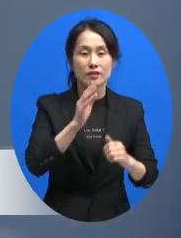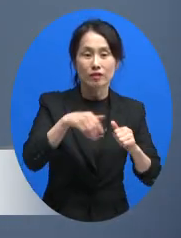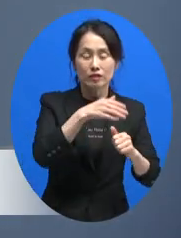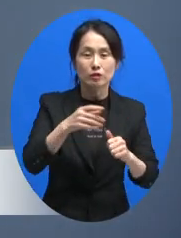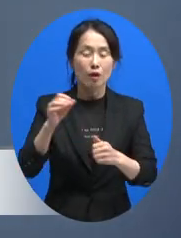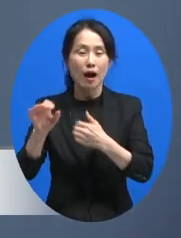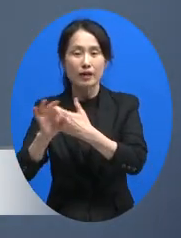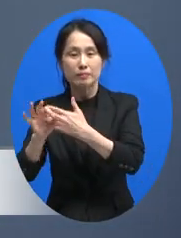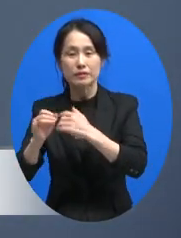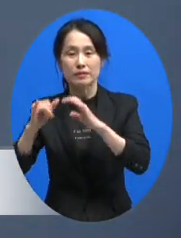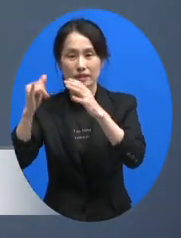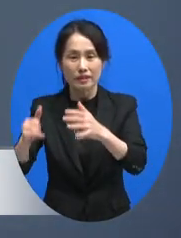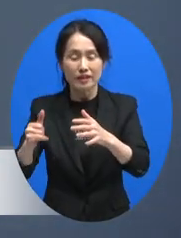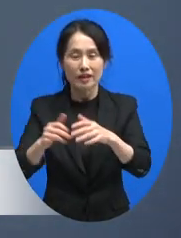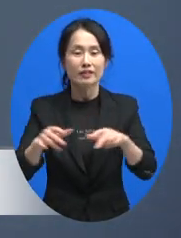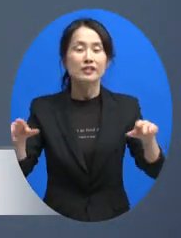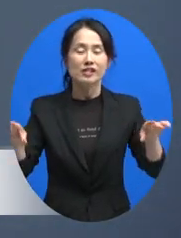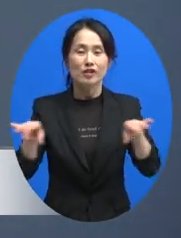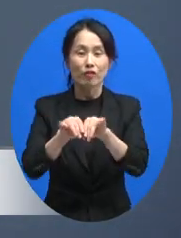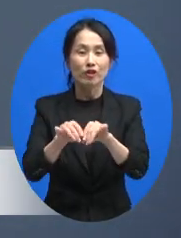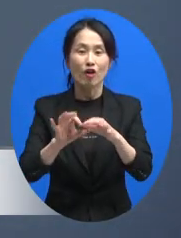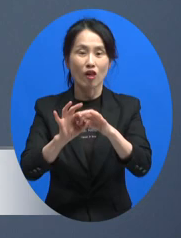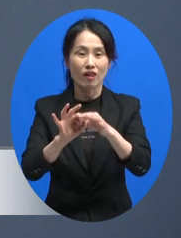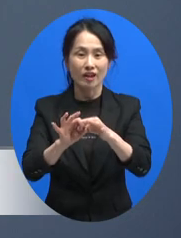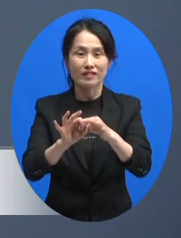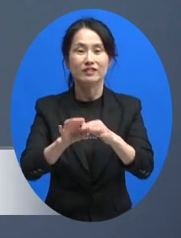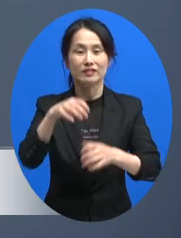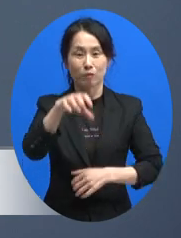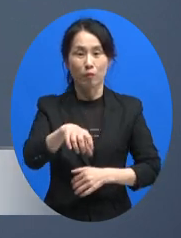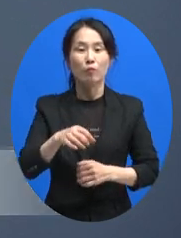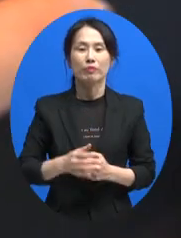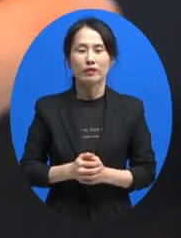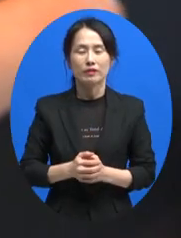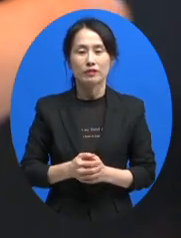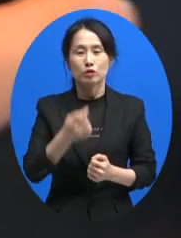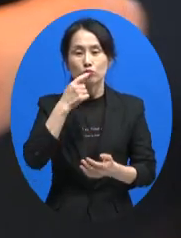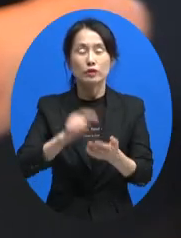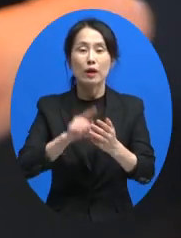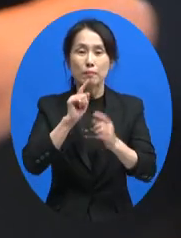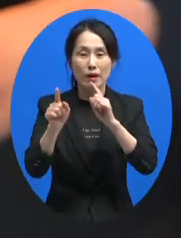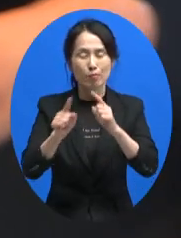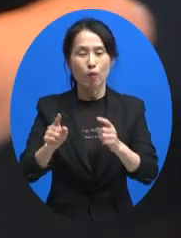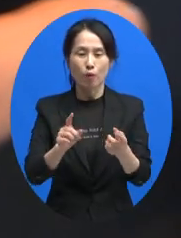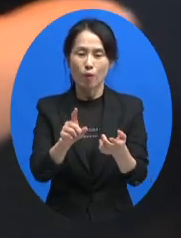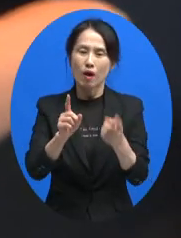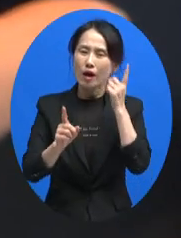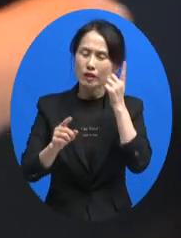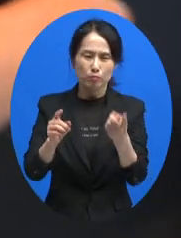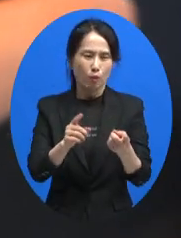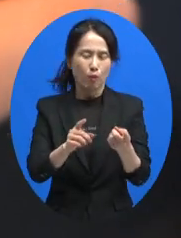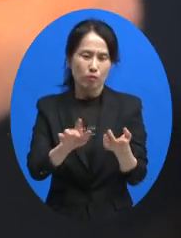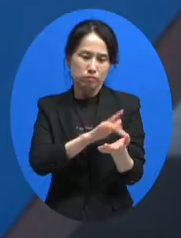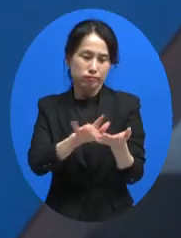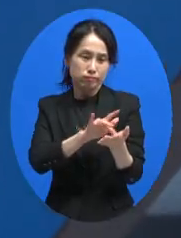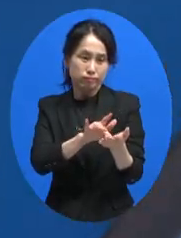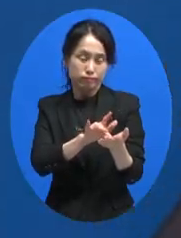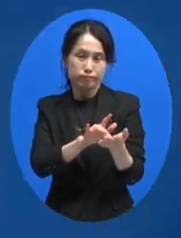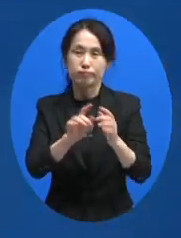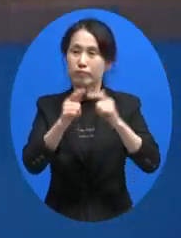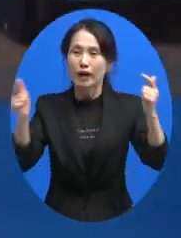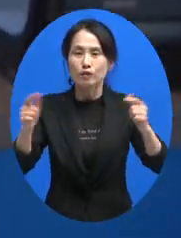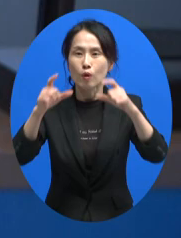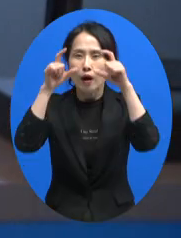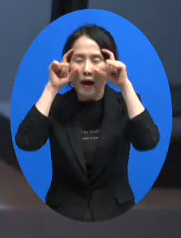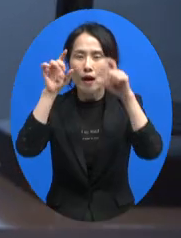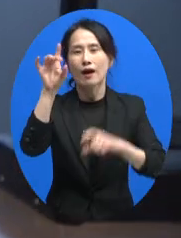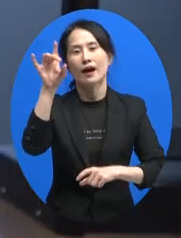현실과 가상세계를 조화시키는 증강현실 광학 렌즈입니다. 쉽게 말하면 두 손으로 들고보던 스마트폰 영상을 안경만